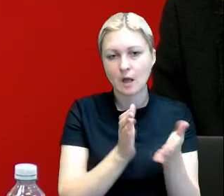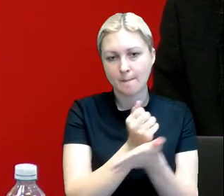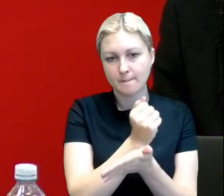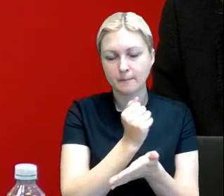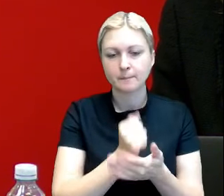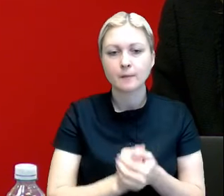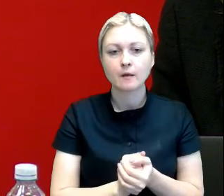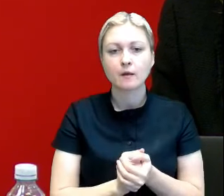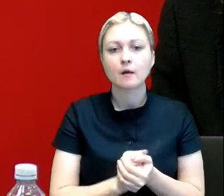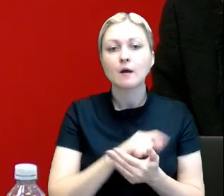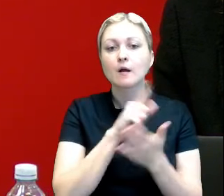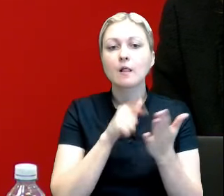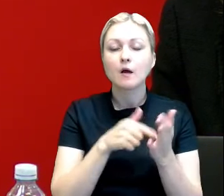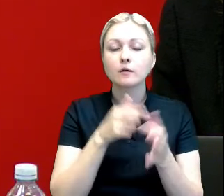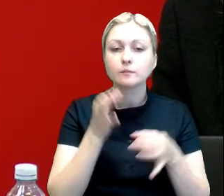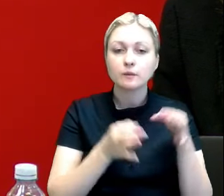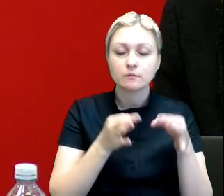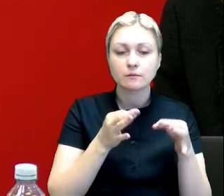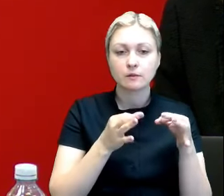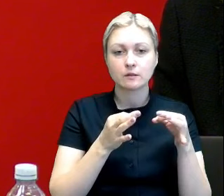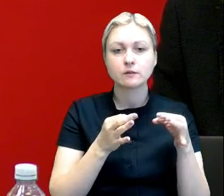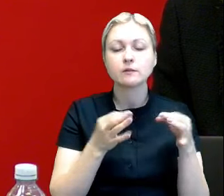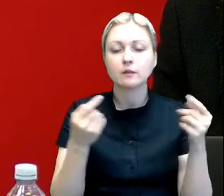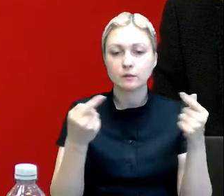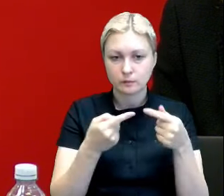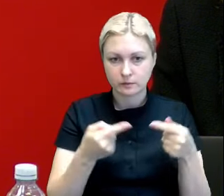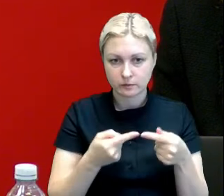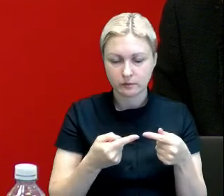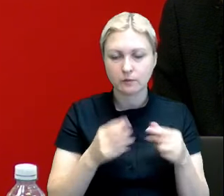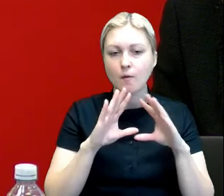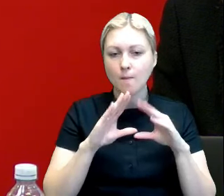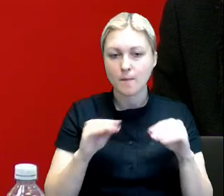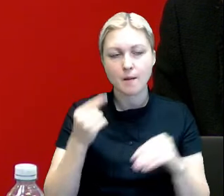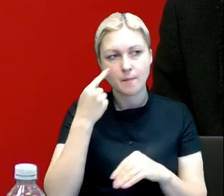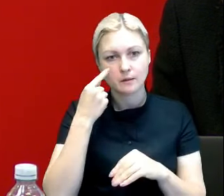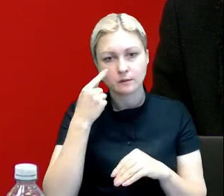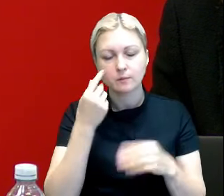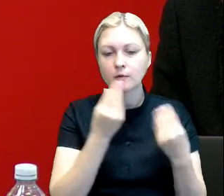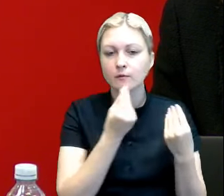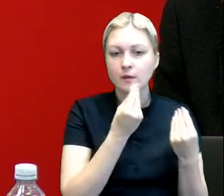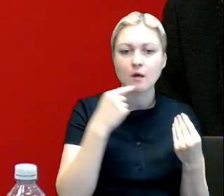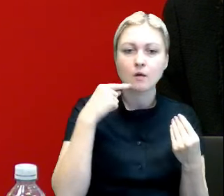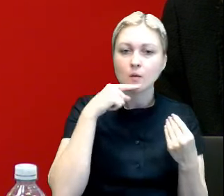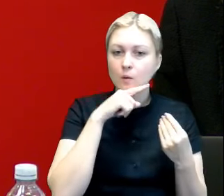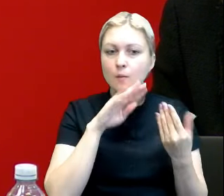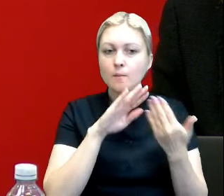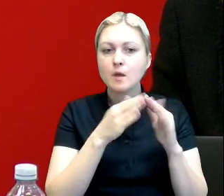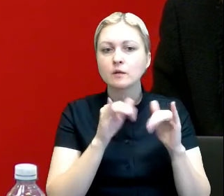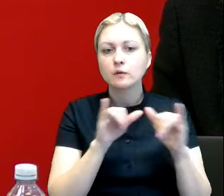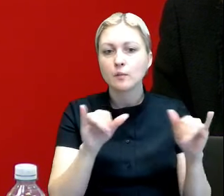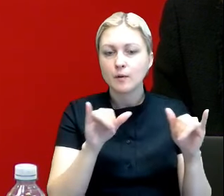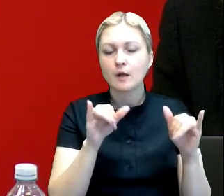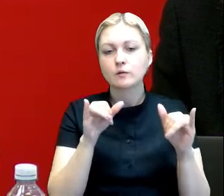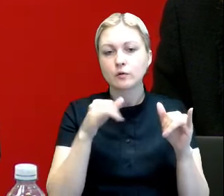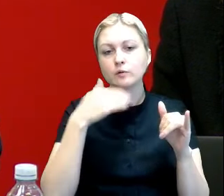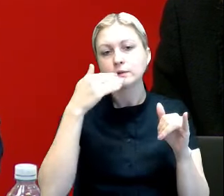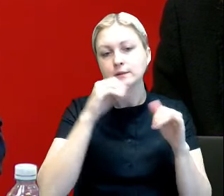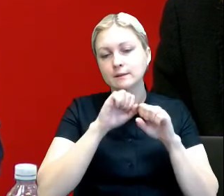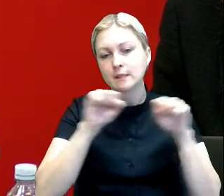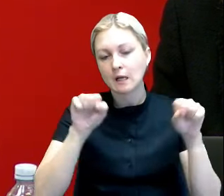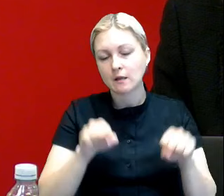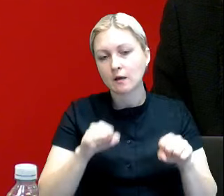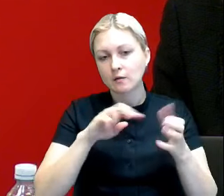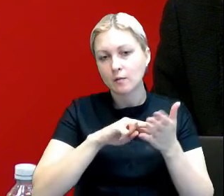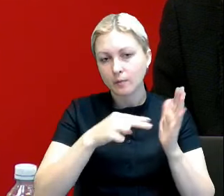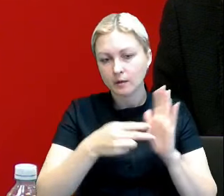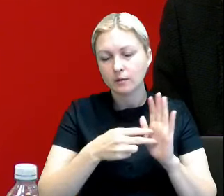klausimas buvo svarstytas ir pritarta be pastabų finansų ekonomikos miesto plėtros strateginio planavimo kultūros švietimo